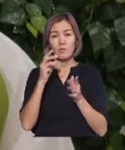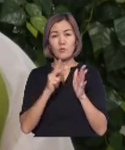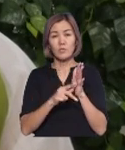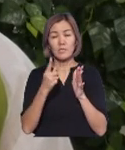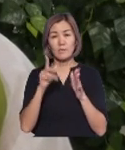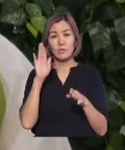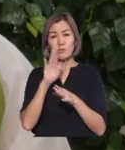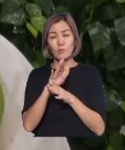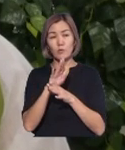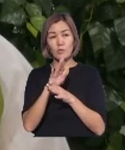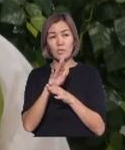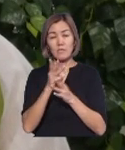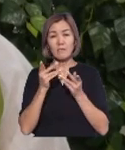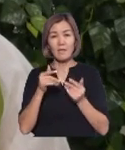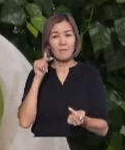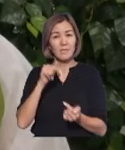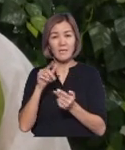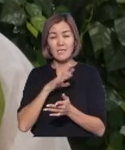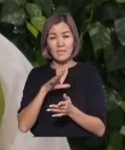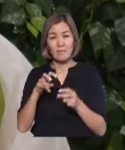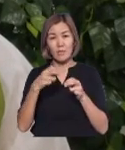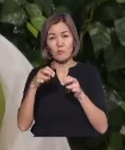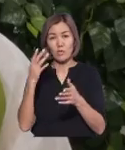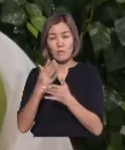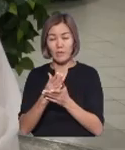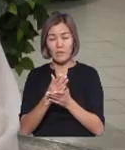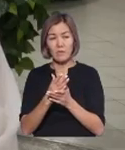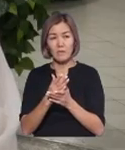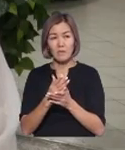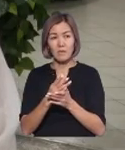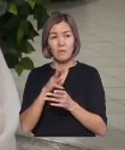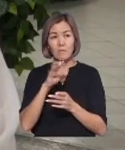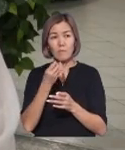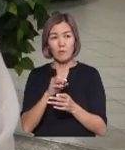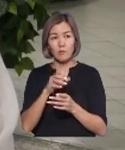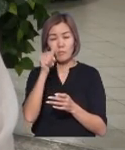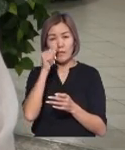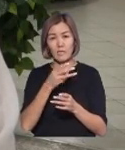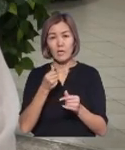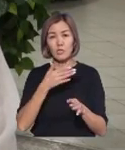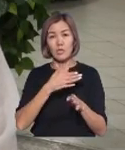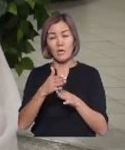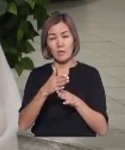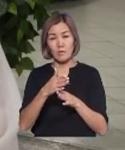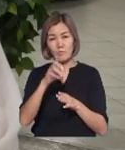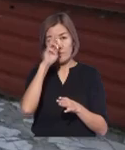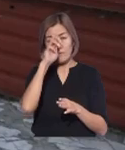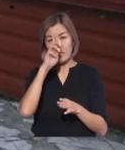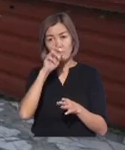381 бұйрық талаптарына сәйкес келмейтіндігі анықталды. Сол себепті маусым айынан бастап қаржыландыру